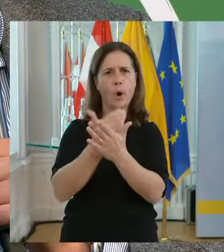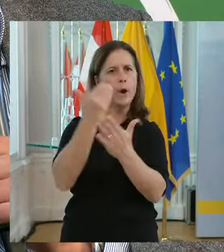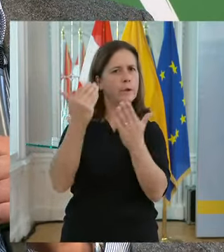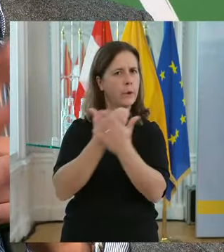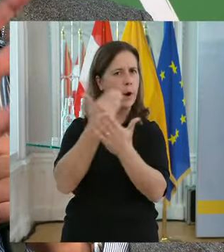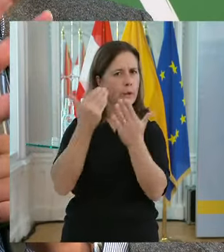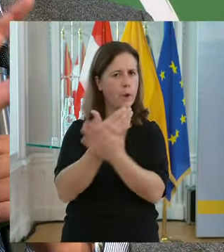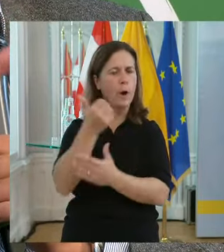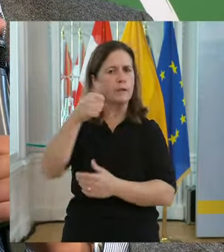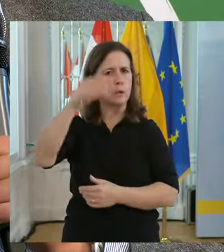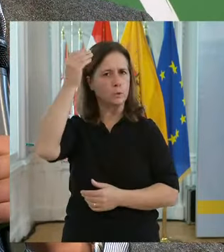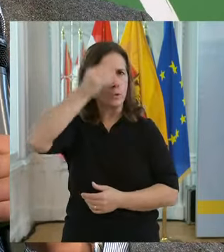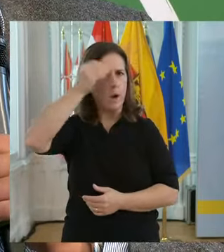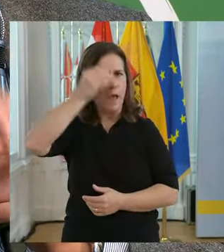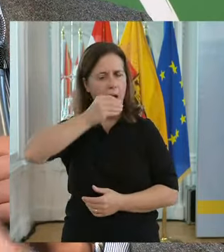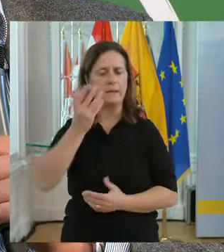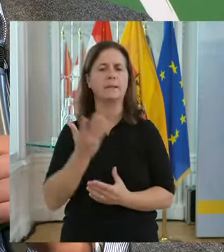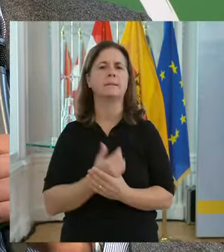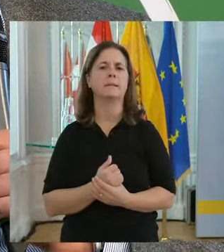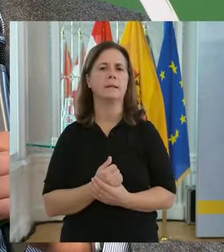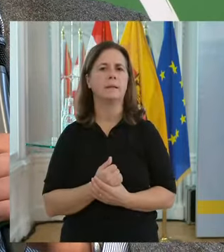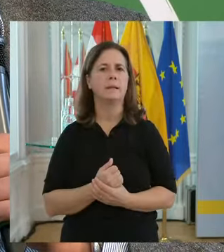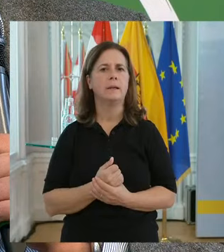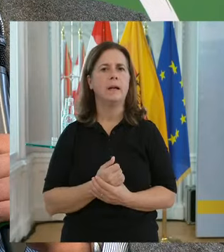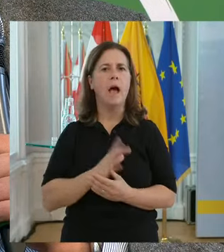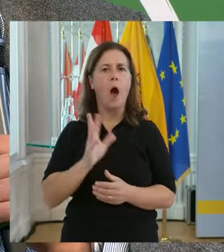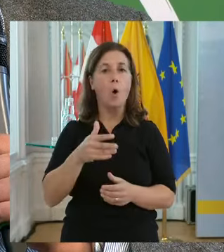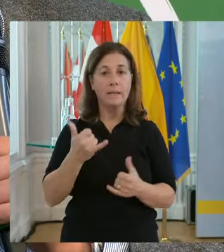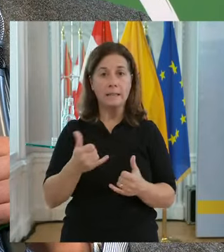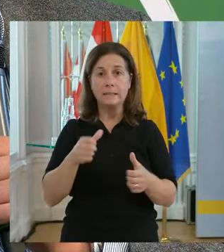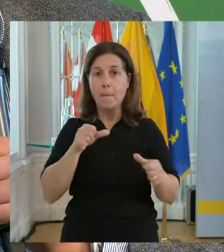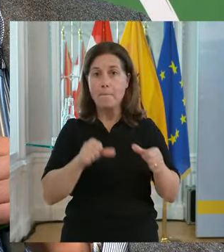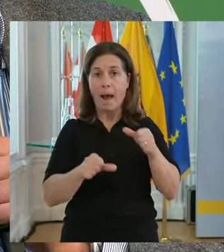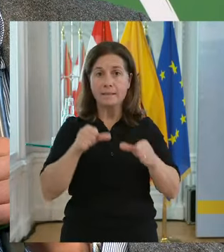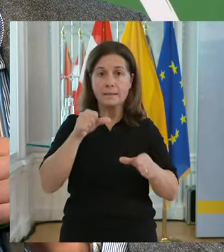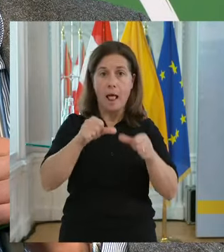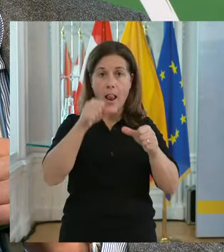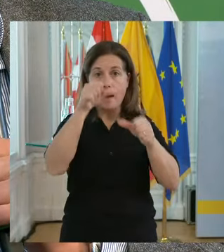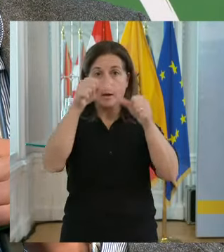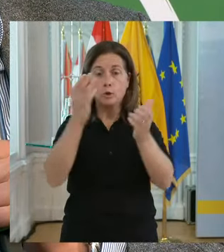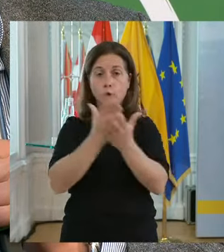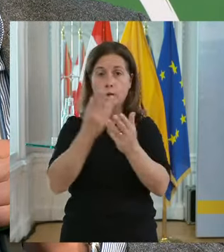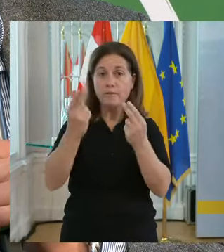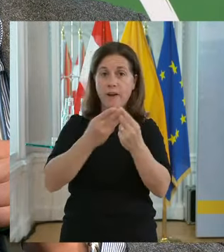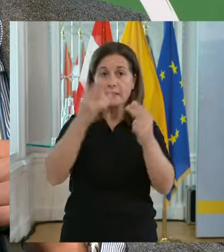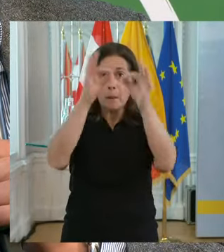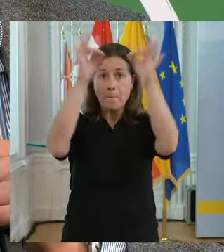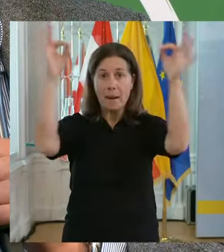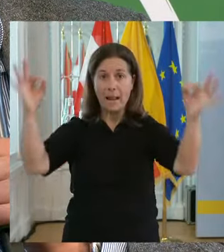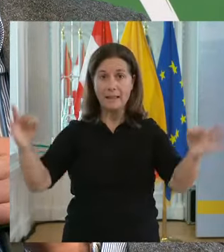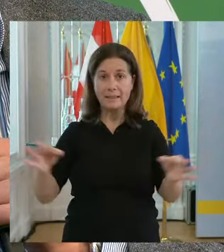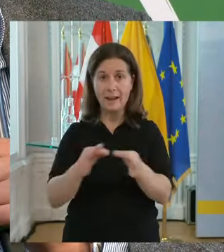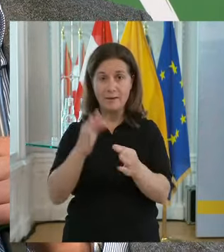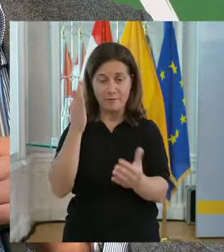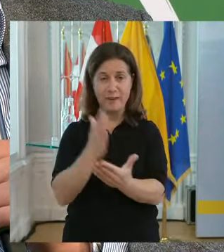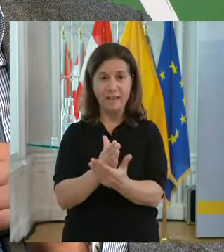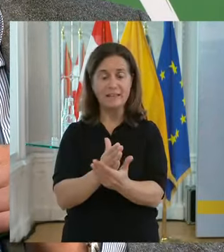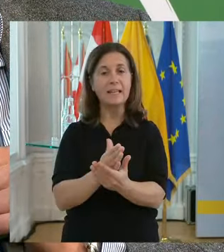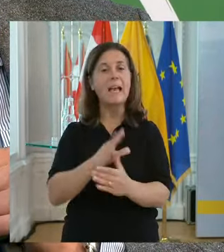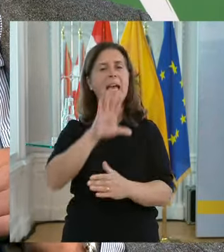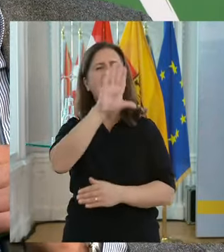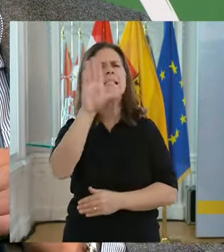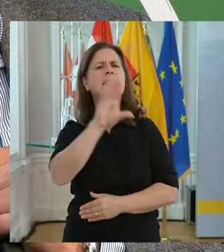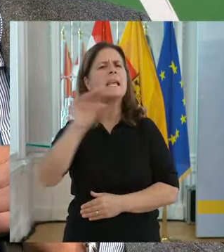lernen, sodass sich das Puzzle schon langsam zu einem gesamten Bild ergibt. Nun, Zero Project ist